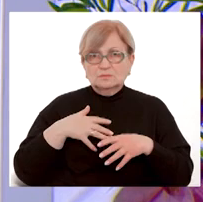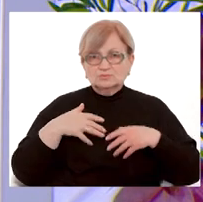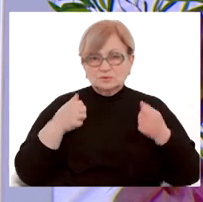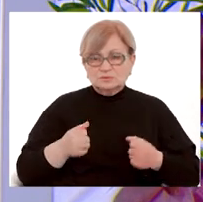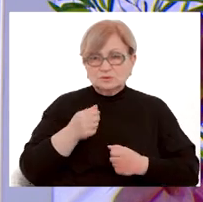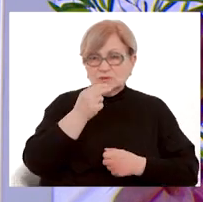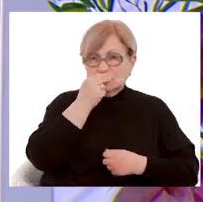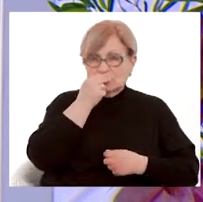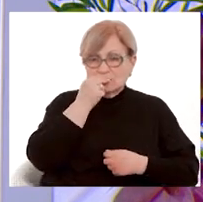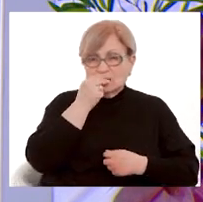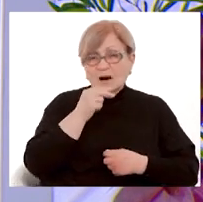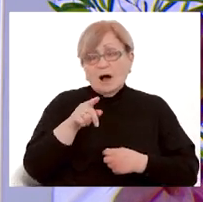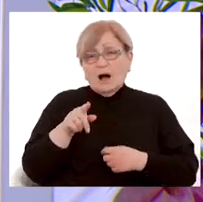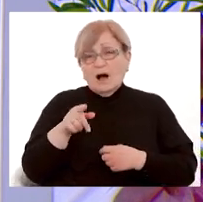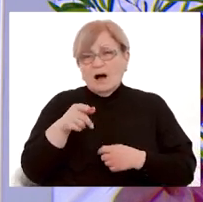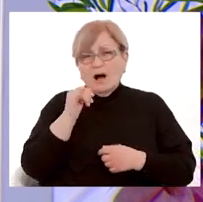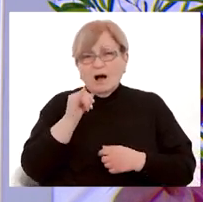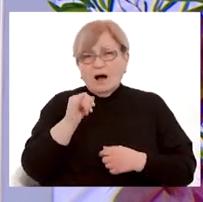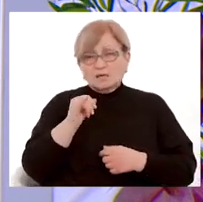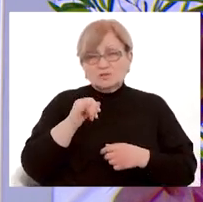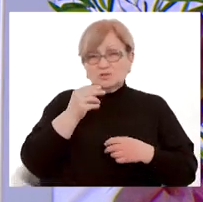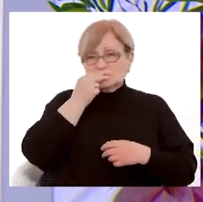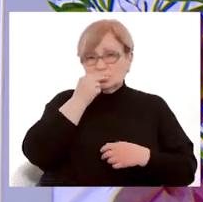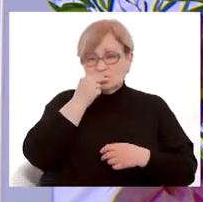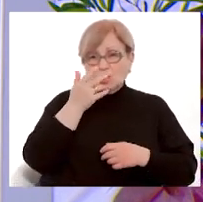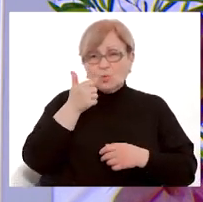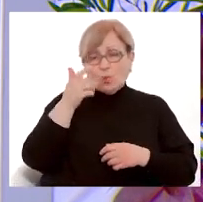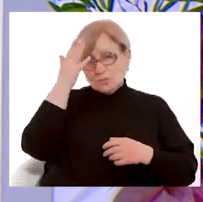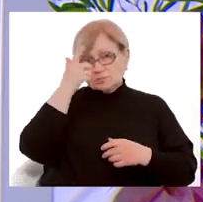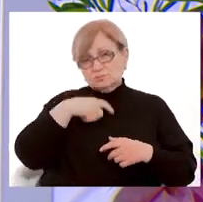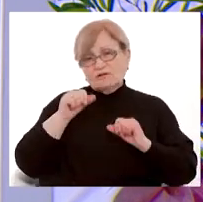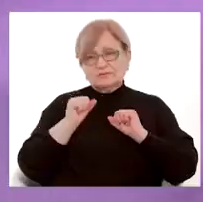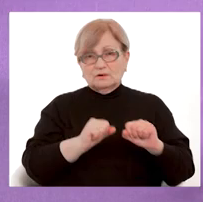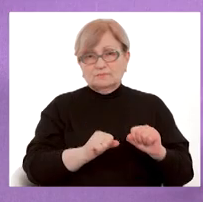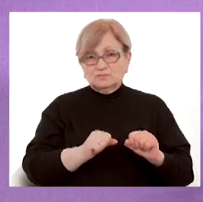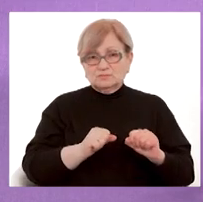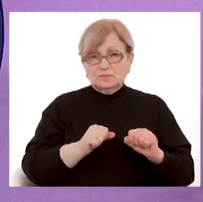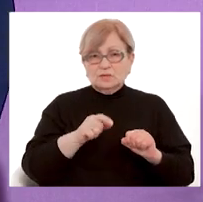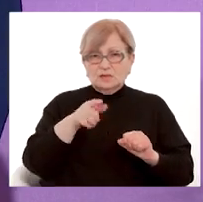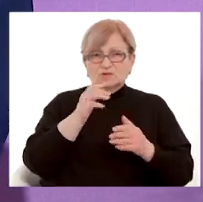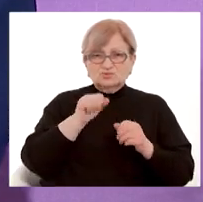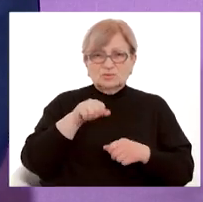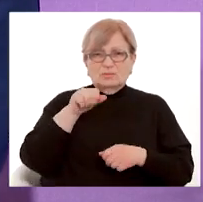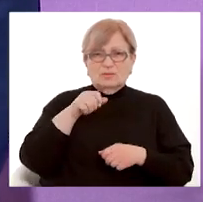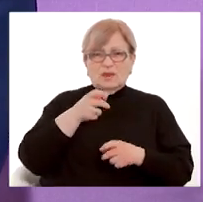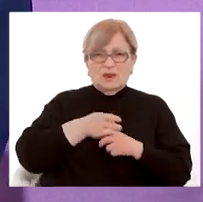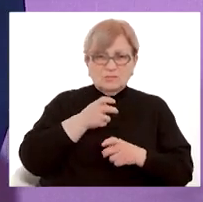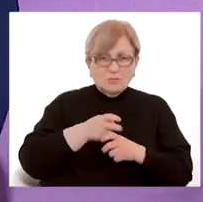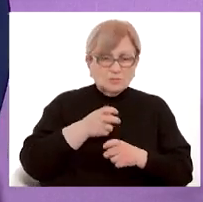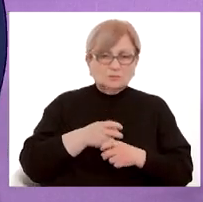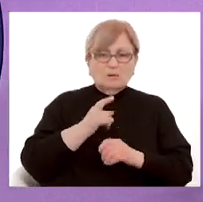ვსაუბრობთ, ხო და აი არა ჯანსაღი კვებისგან რომ აი ეს და ეს თავი დავიცვათ, მე თვითონ ეს ვთქვათ, არ ვიცი, გამაგრილებელი სასმელი შეიძლება იყოს თუ რა,